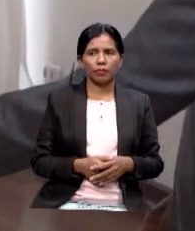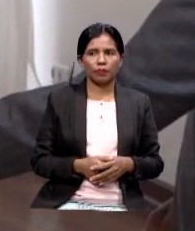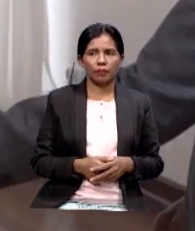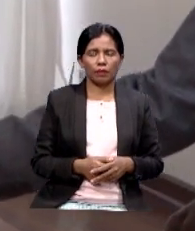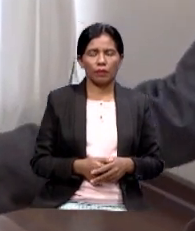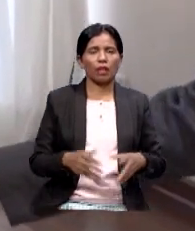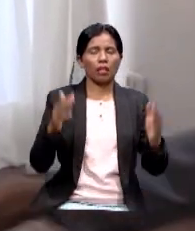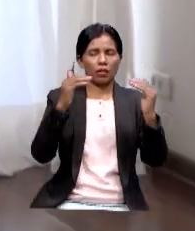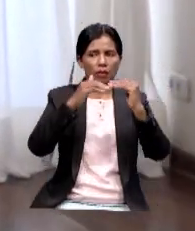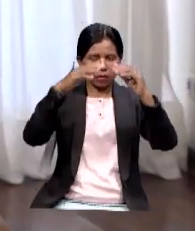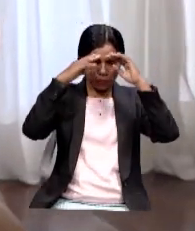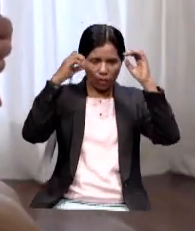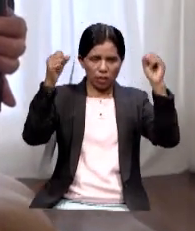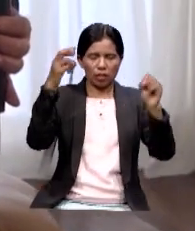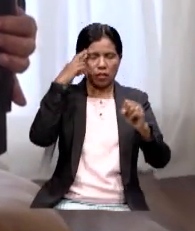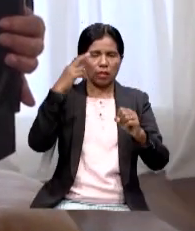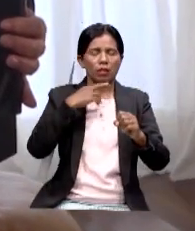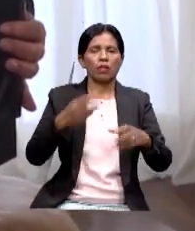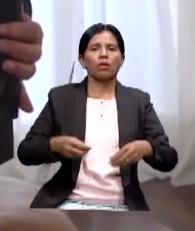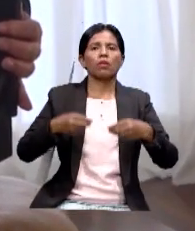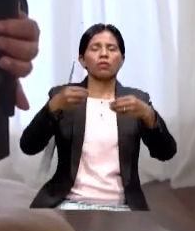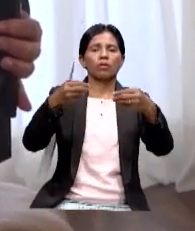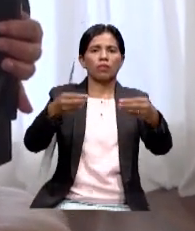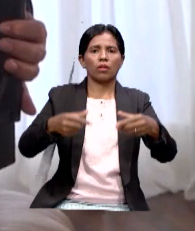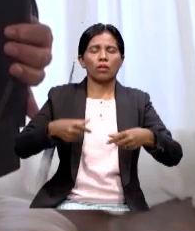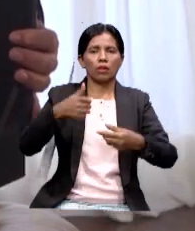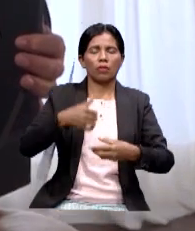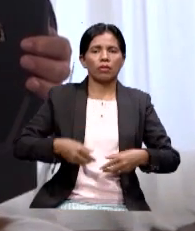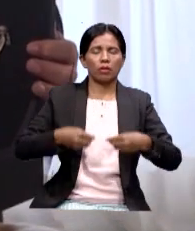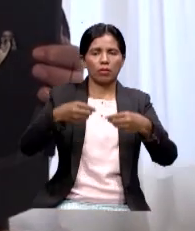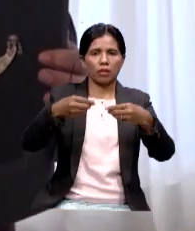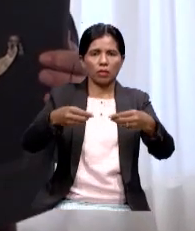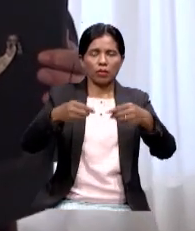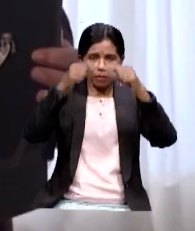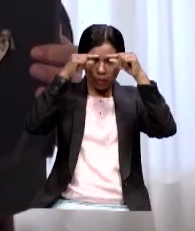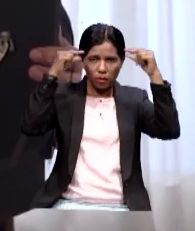Remata encontro, presidente Ramos Horta entrega lembrança Balu, ba presidente do Parlamento